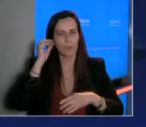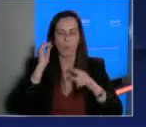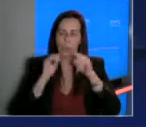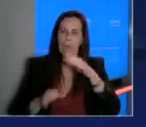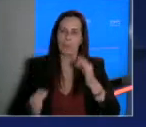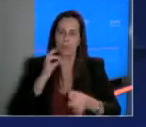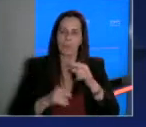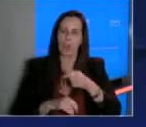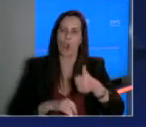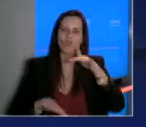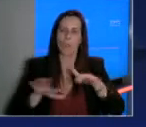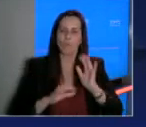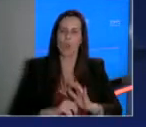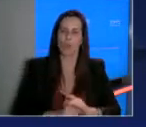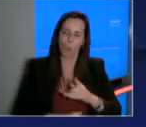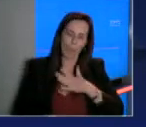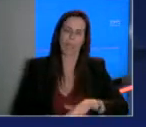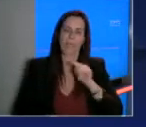לבית המשפט כראש הממשלה.